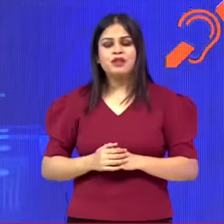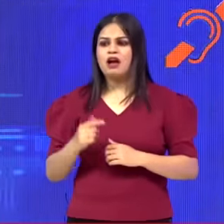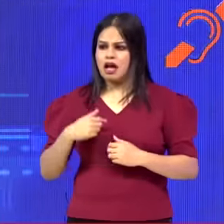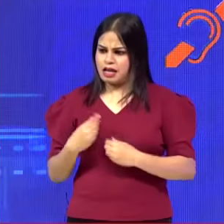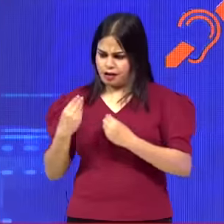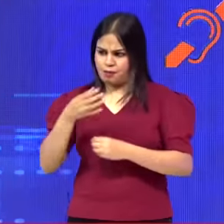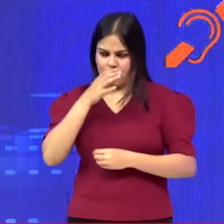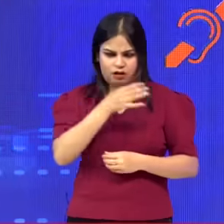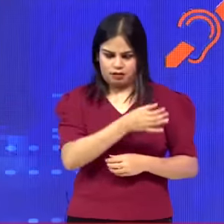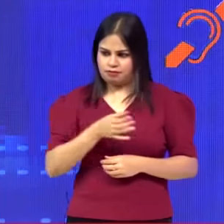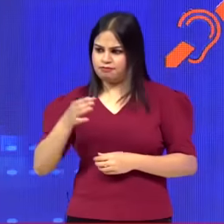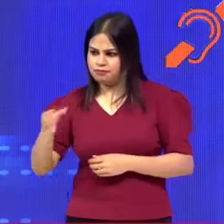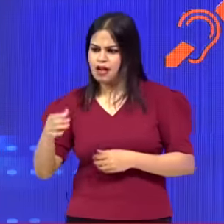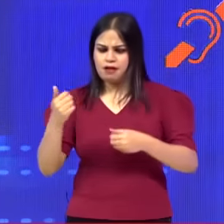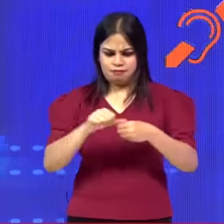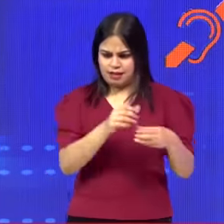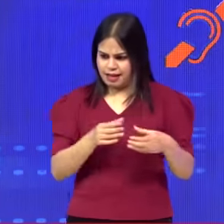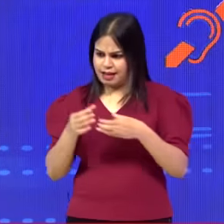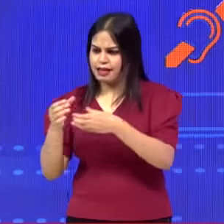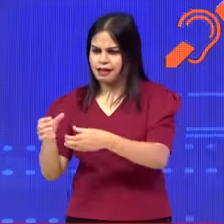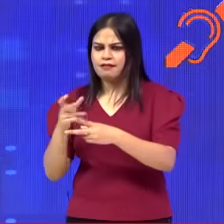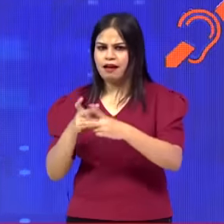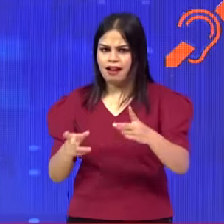यू सम वाटर एंड हैव अ ड्रिंक।